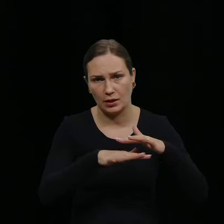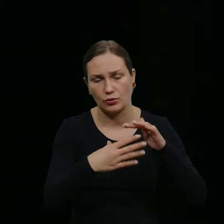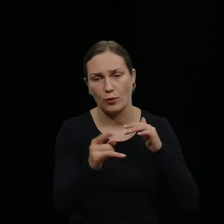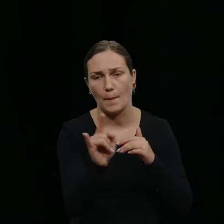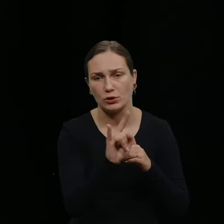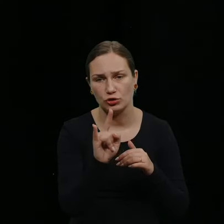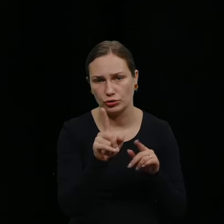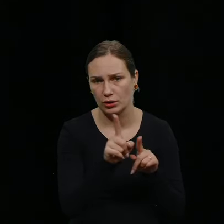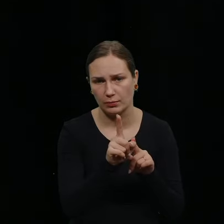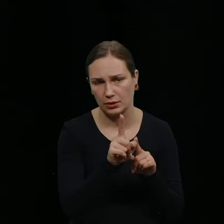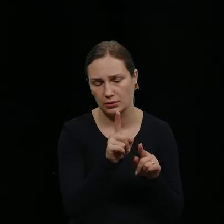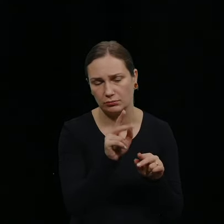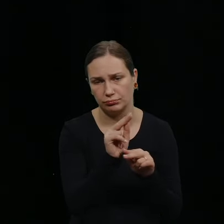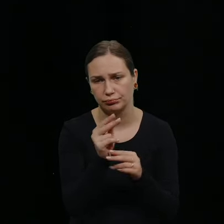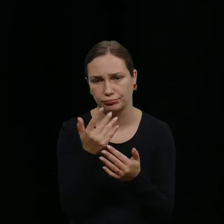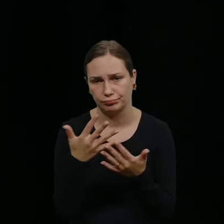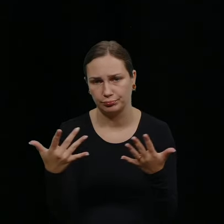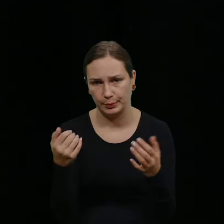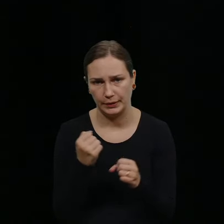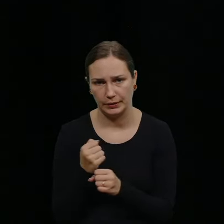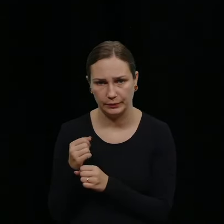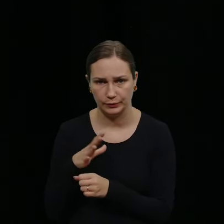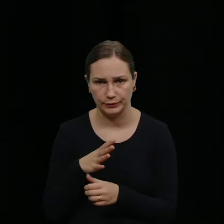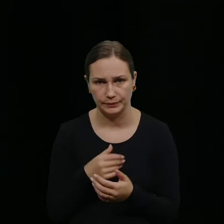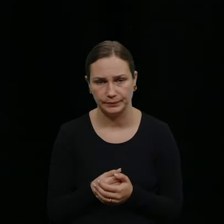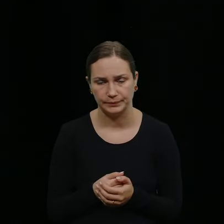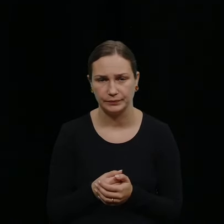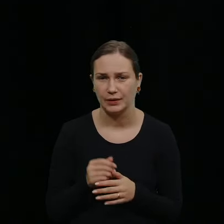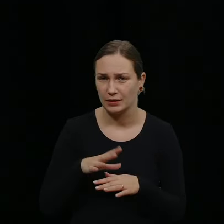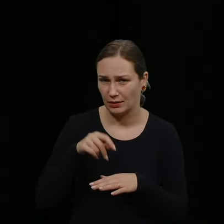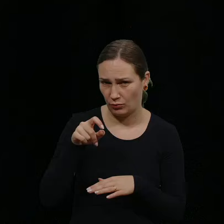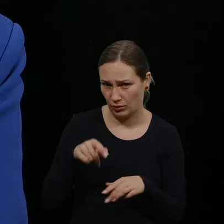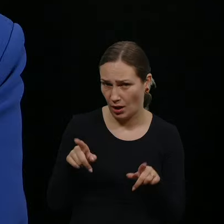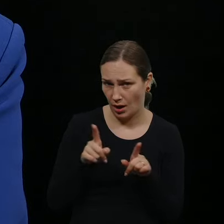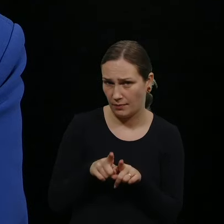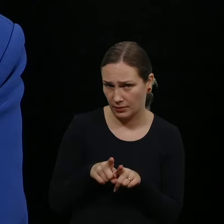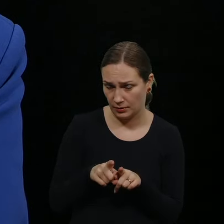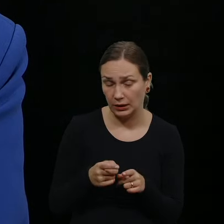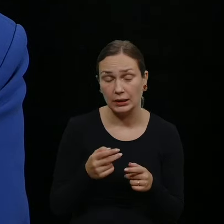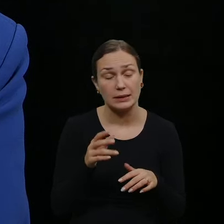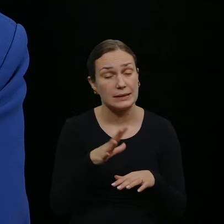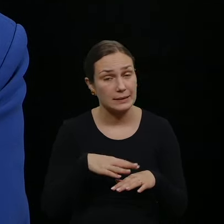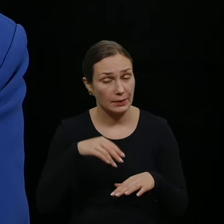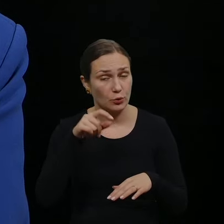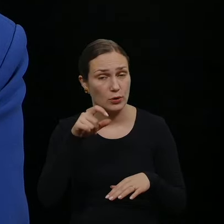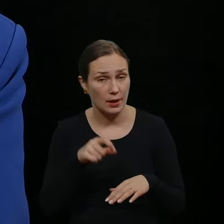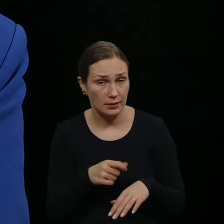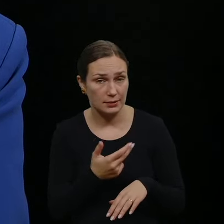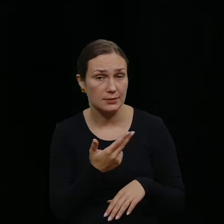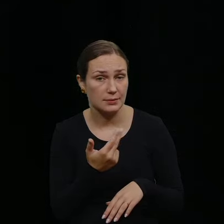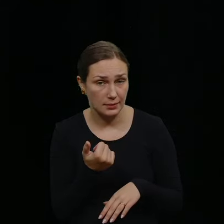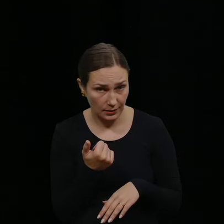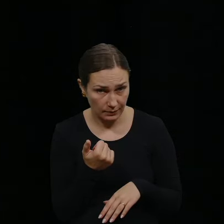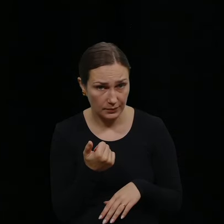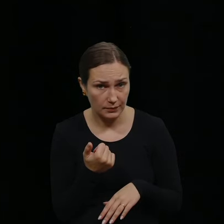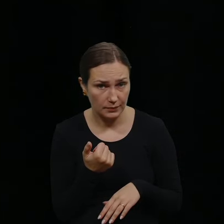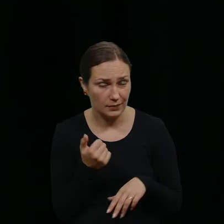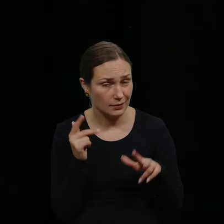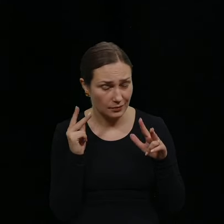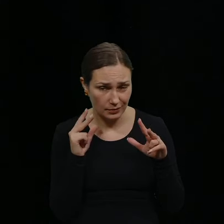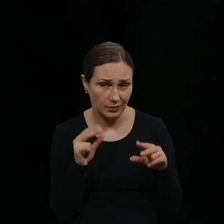bažnyčių, tai tikrai matyti. Čia kaip Seimo narys, Seimo nariu būdamas. Kaip Seimo, būdamas Seimo nariu,